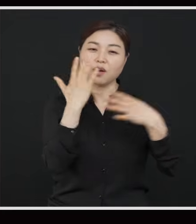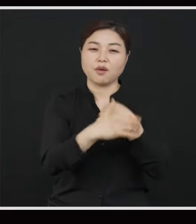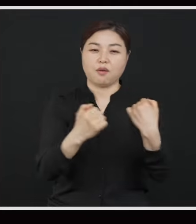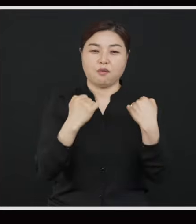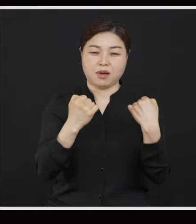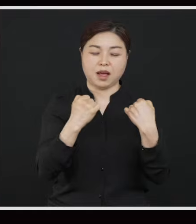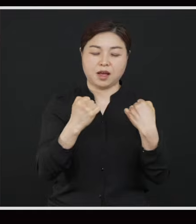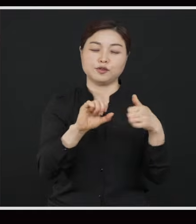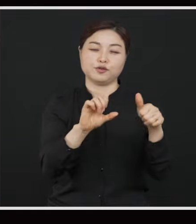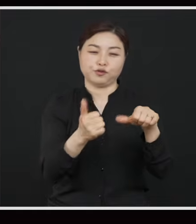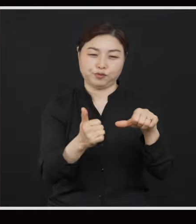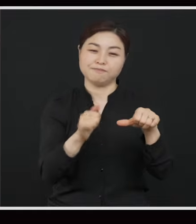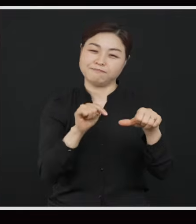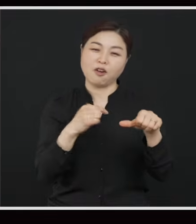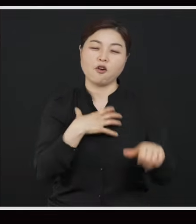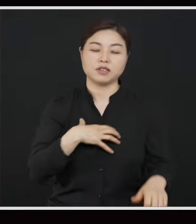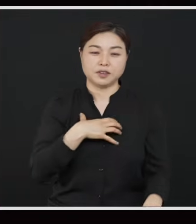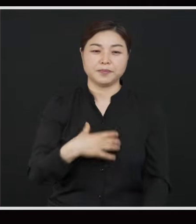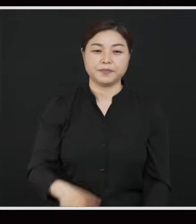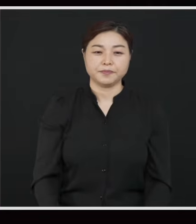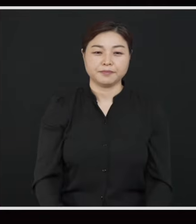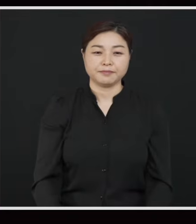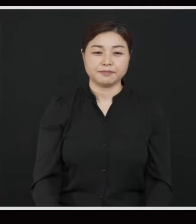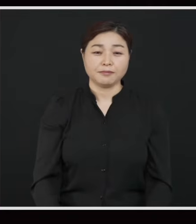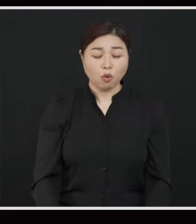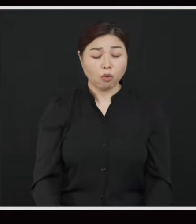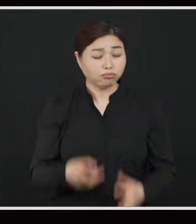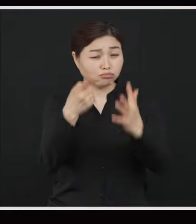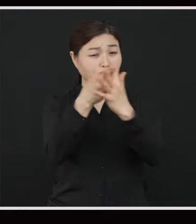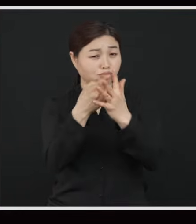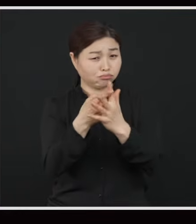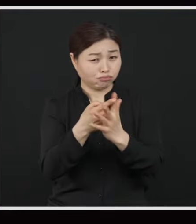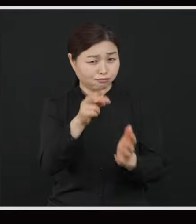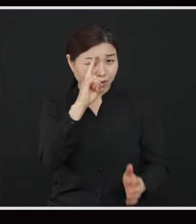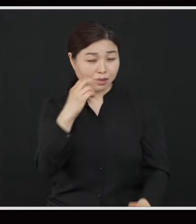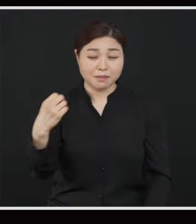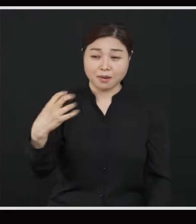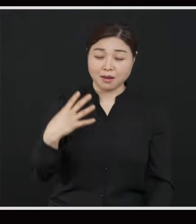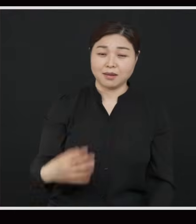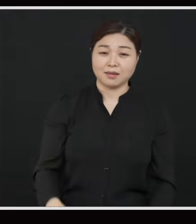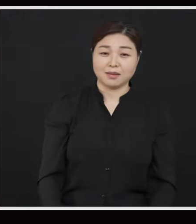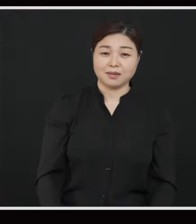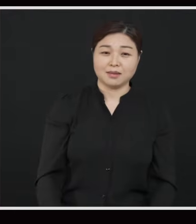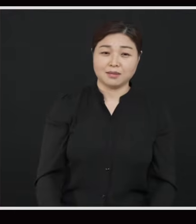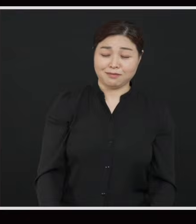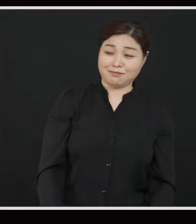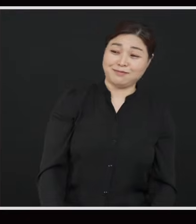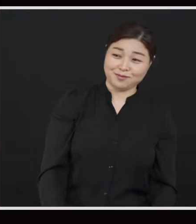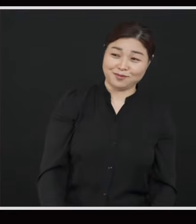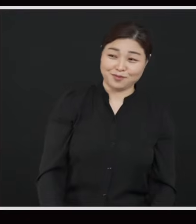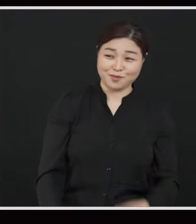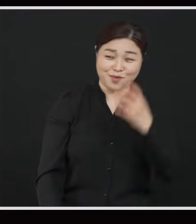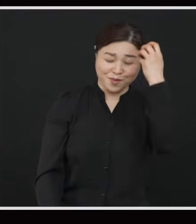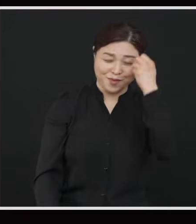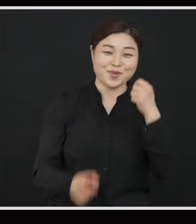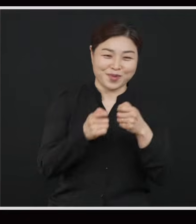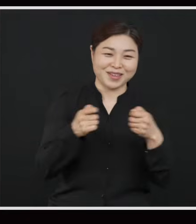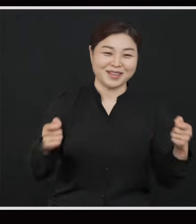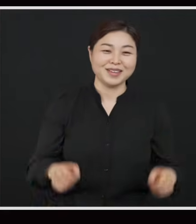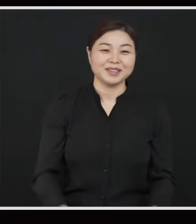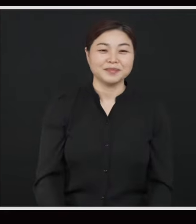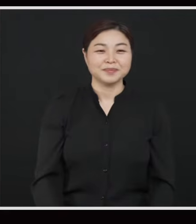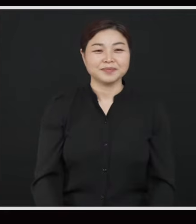죽음에 관한 걱정. 대충 들어맞는다 그런 얘기를 해서 제가 굉장히 인상이 깊었는데,